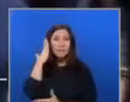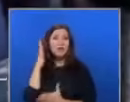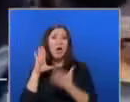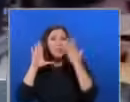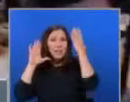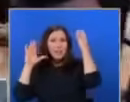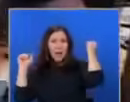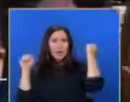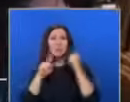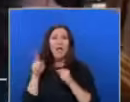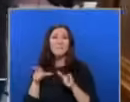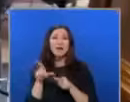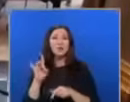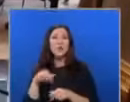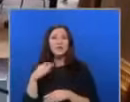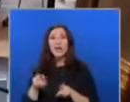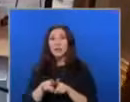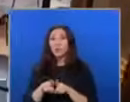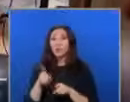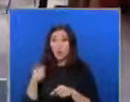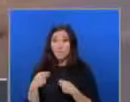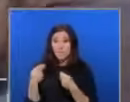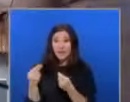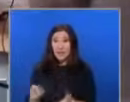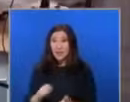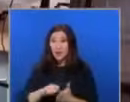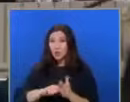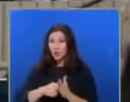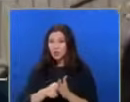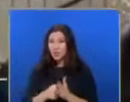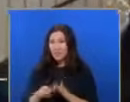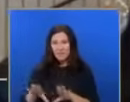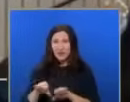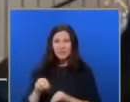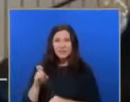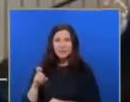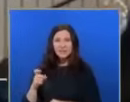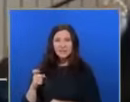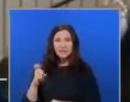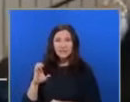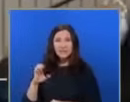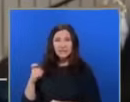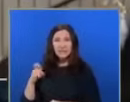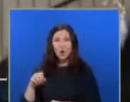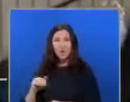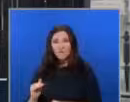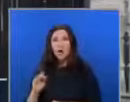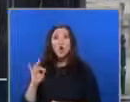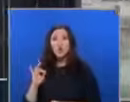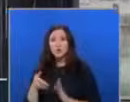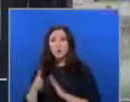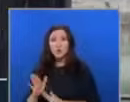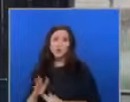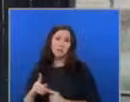не е Марк Рюте. След като символично предаде ключа на приемника си Схоф, Рюте си тръгна с традиционното